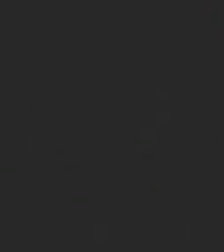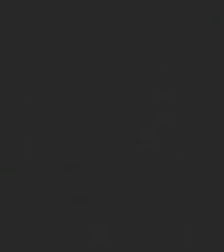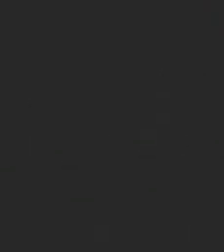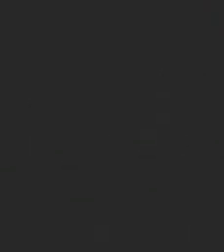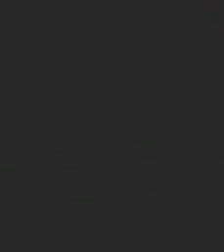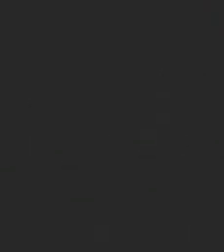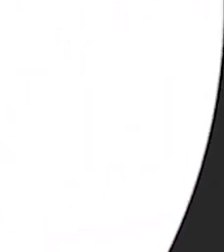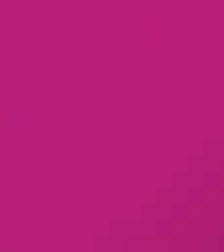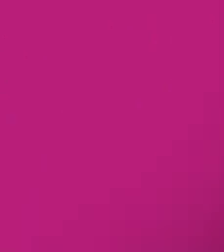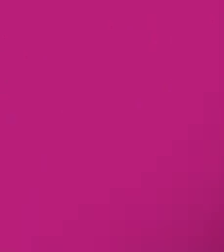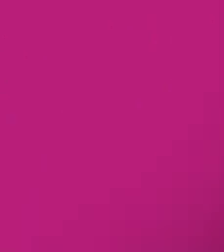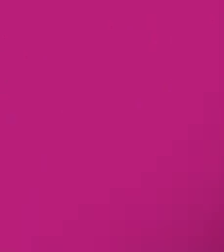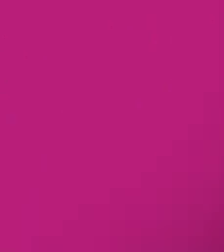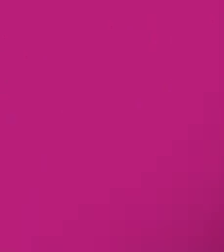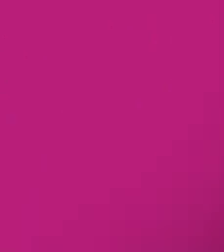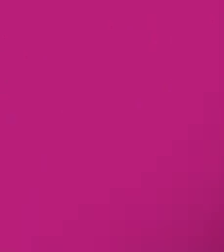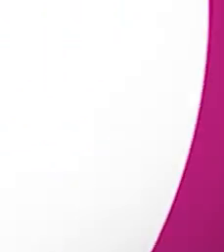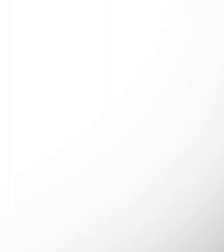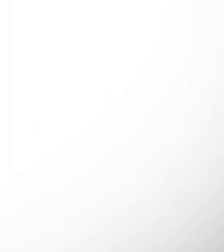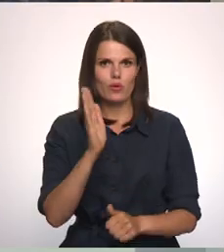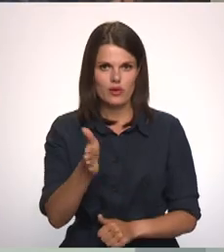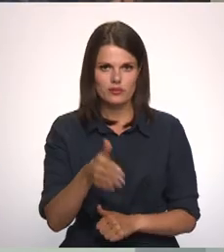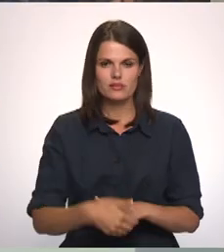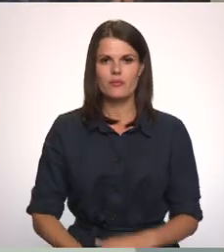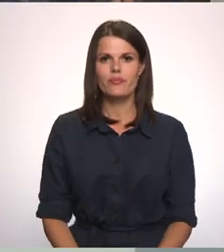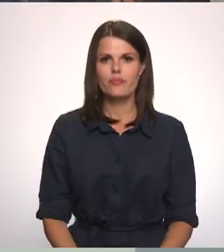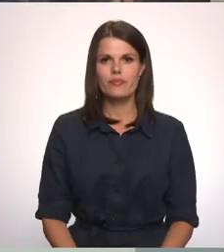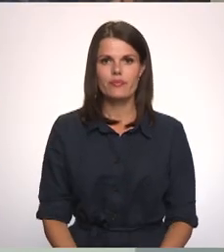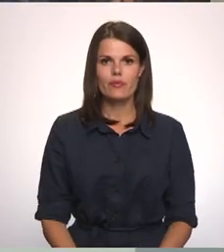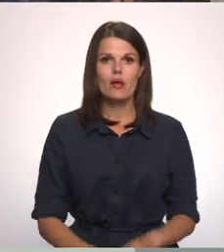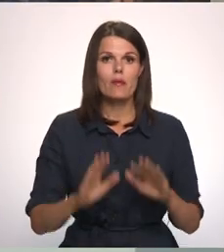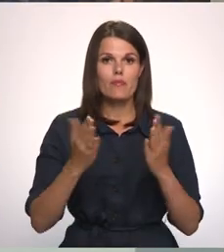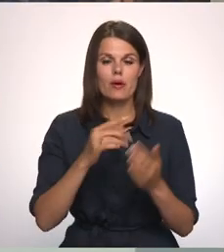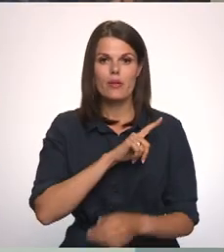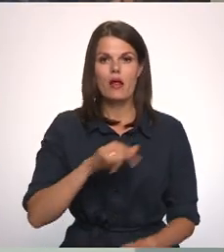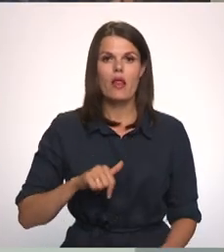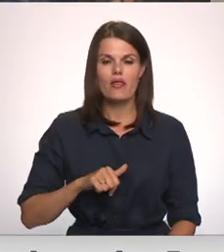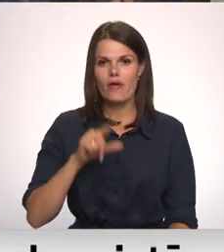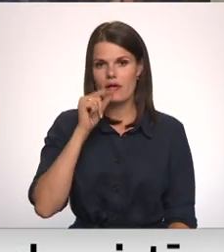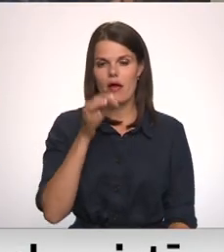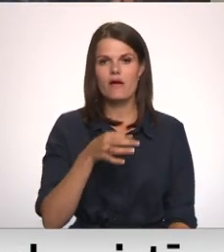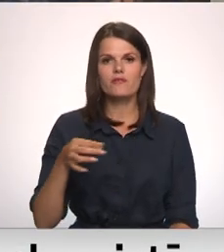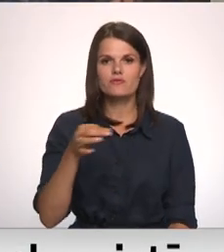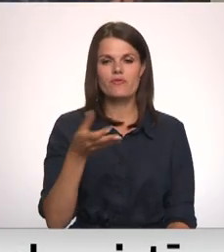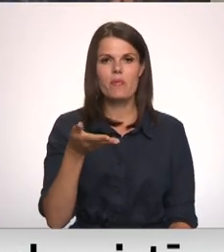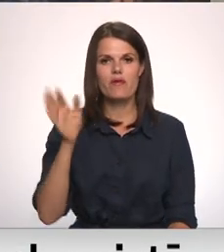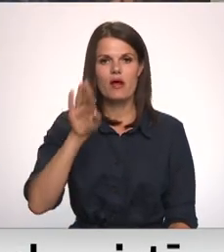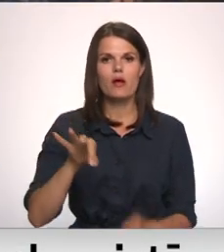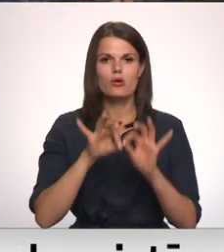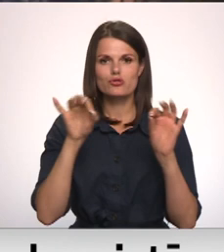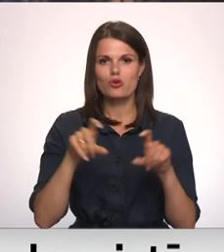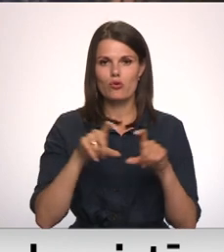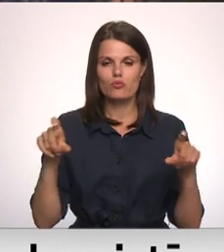Re, viss ēters ir te! Bet Latvijā Ķekavas novada Pļavniekkalna sākuma